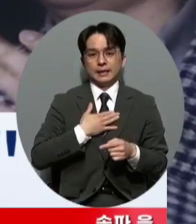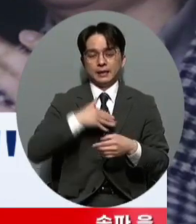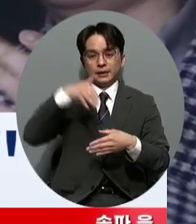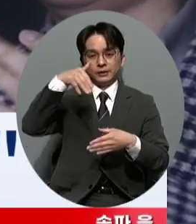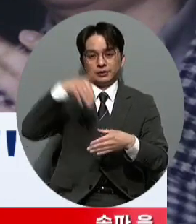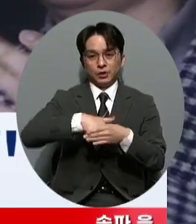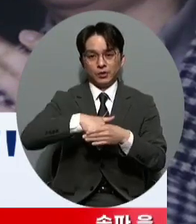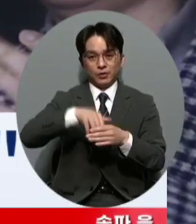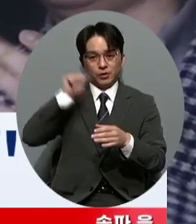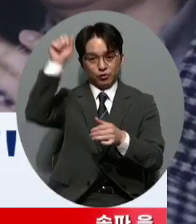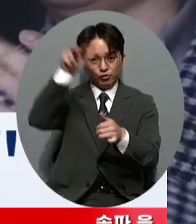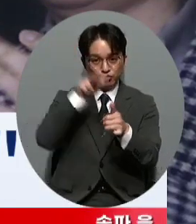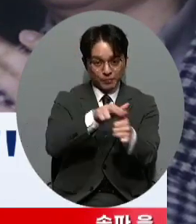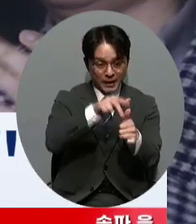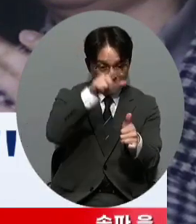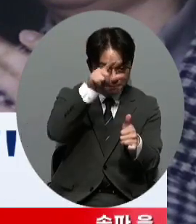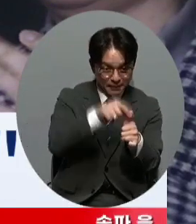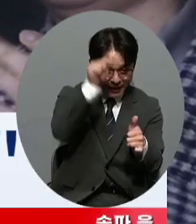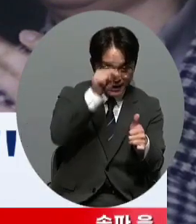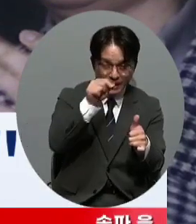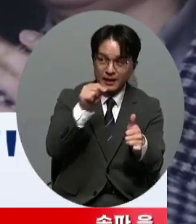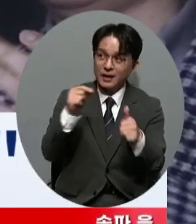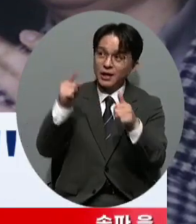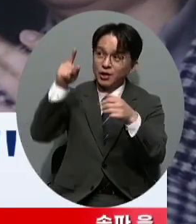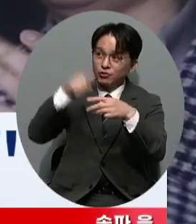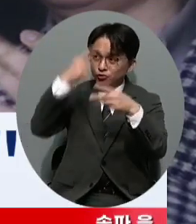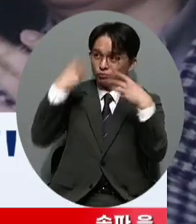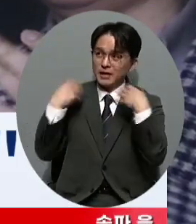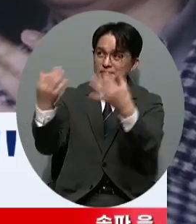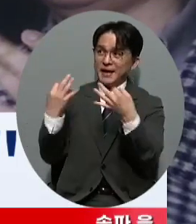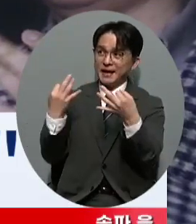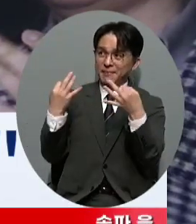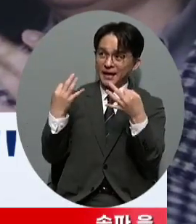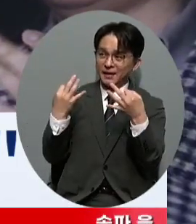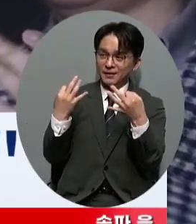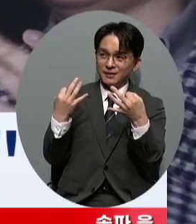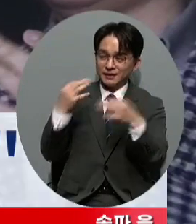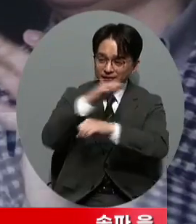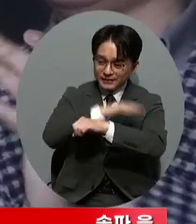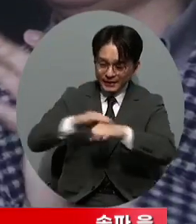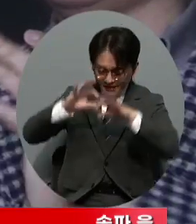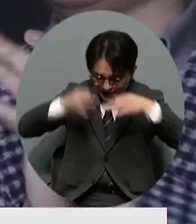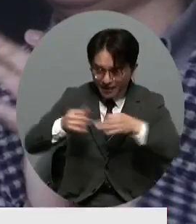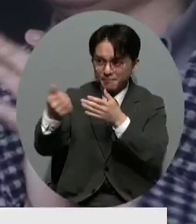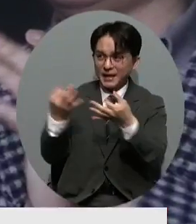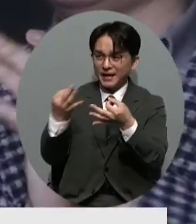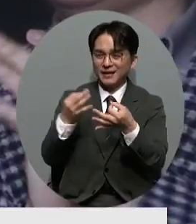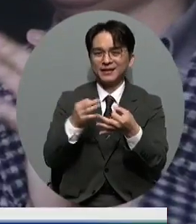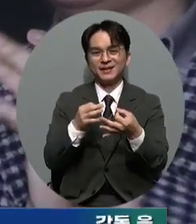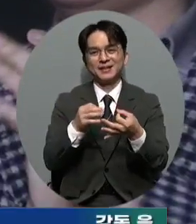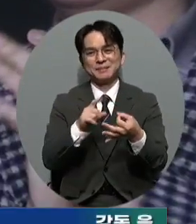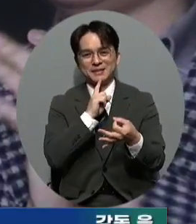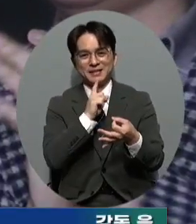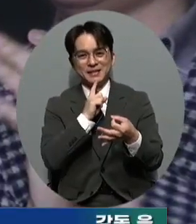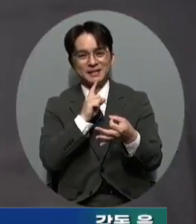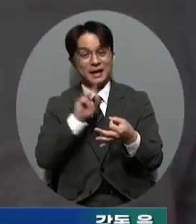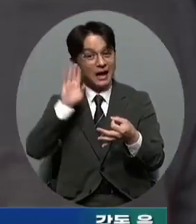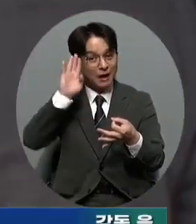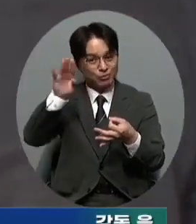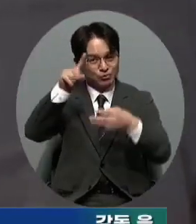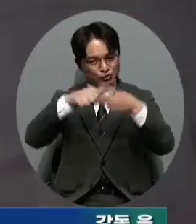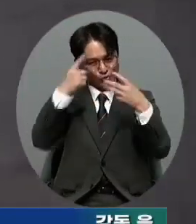곱씹어봤으면 좋겠다며 의정활동을 통해 현 정부를 견제할 것임을 시사했습니다. 최민식 기자의 보도입니다.